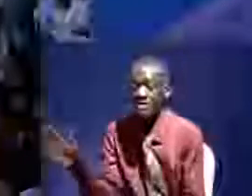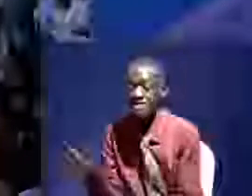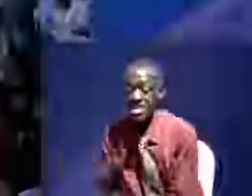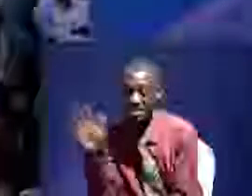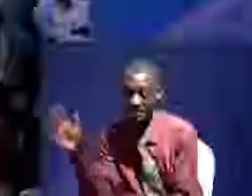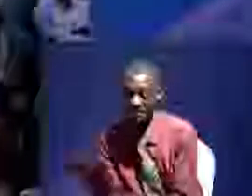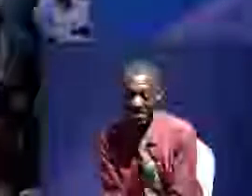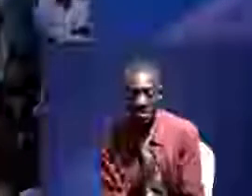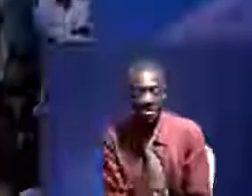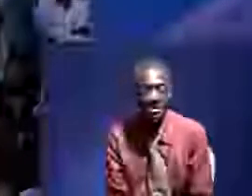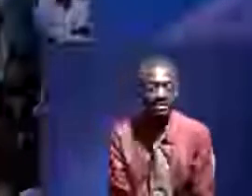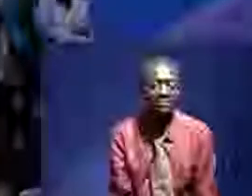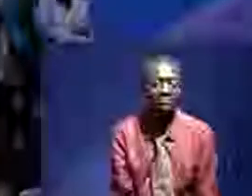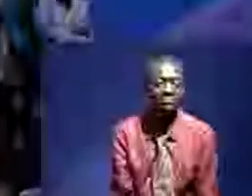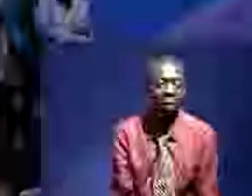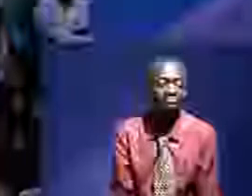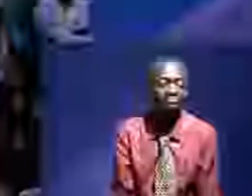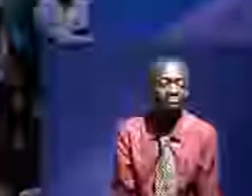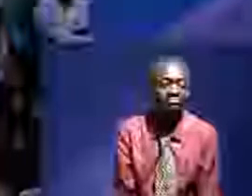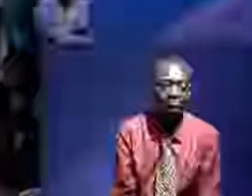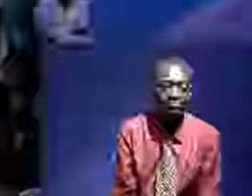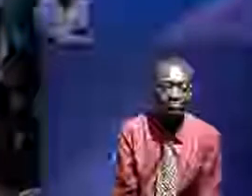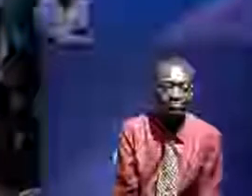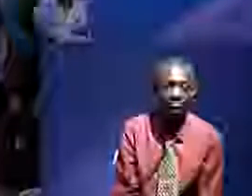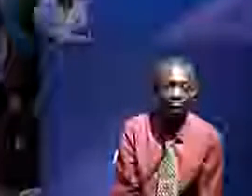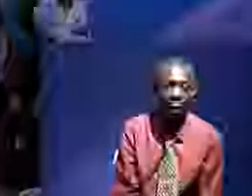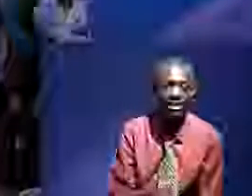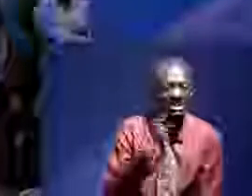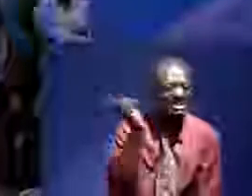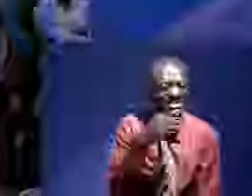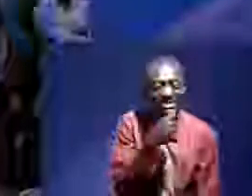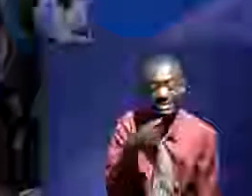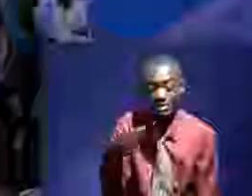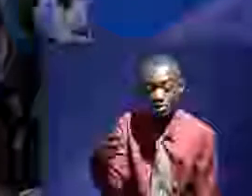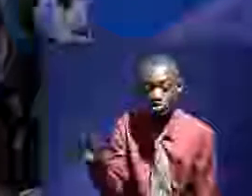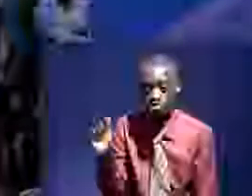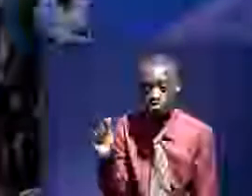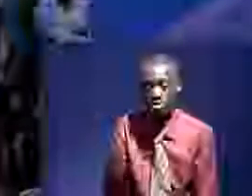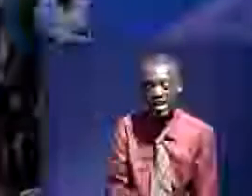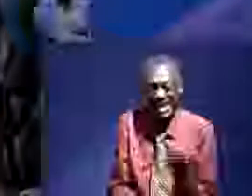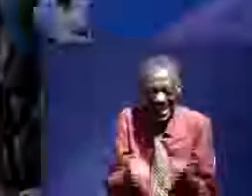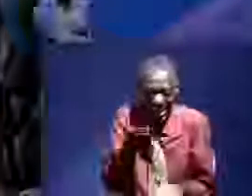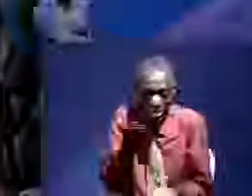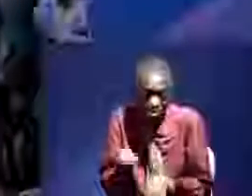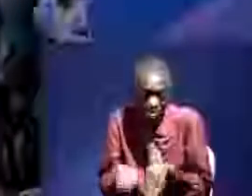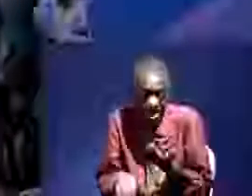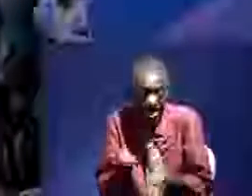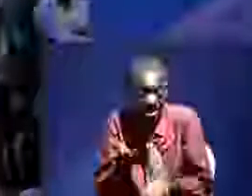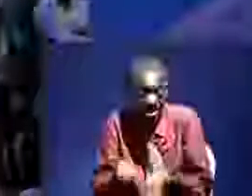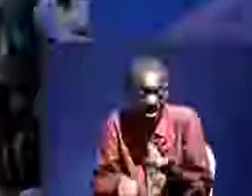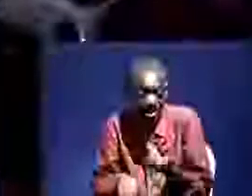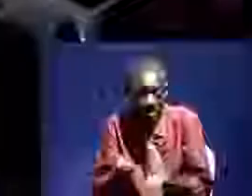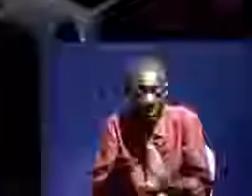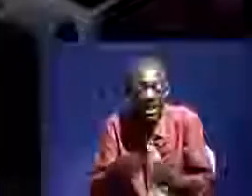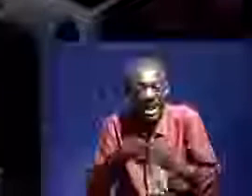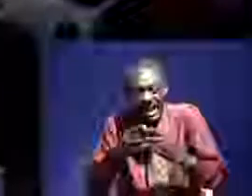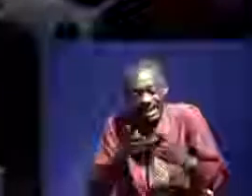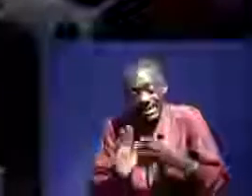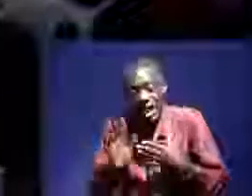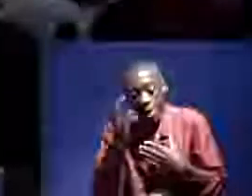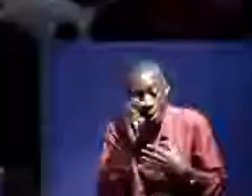vingi. It's not only inspirational. Si tu kwamba inahuisha. But for those singing, lakini